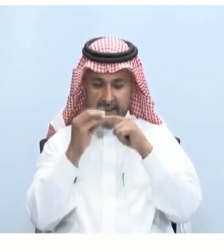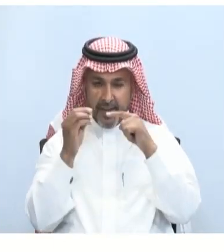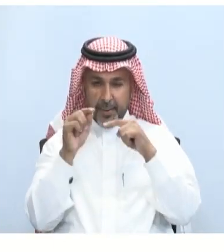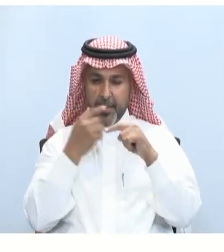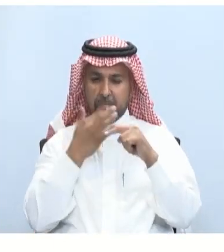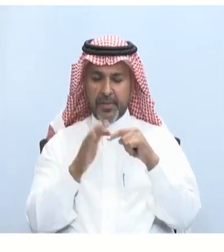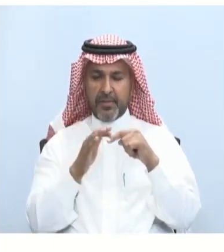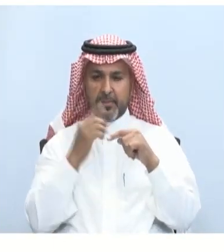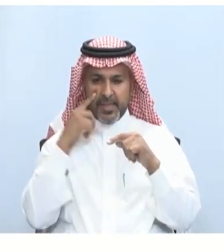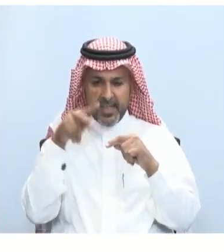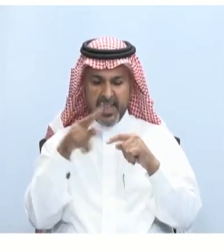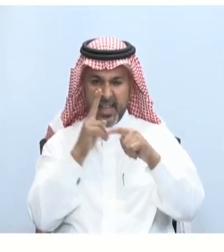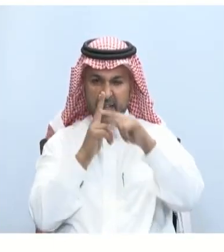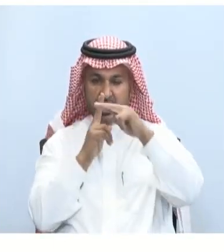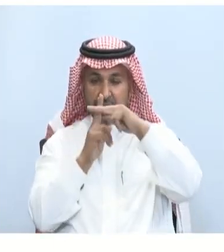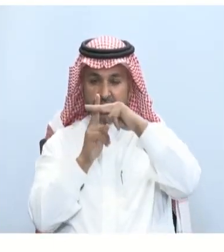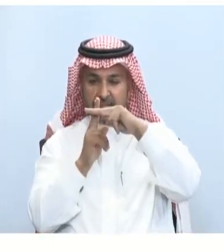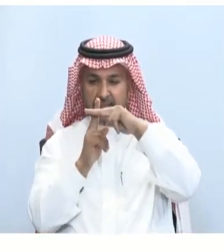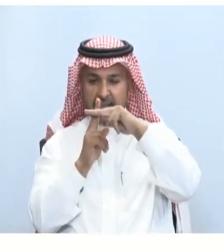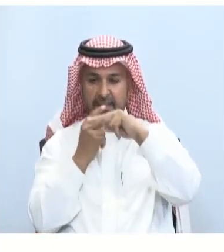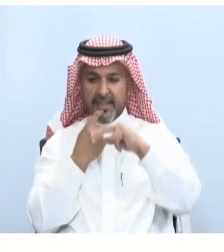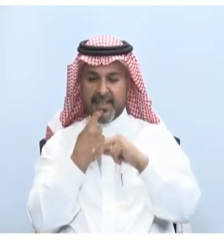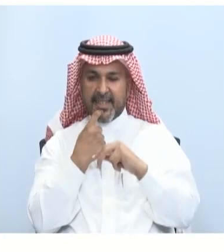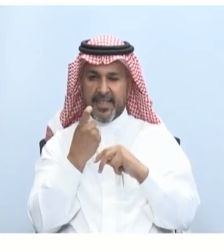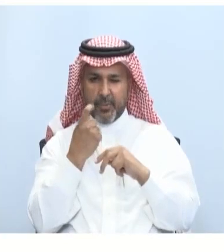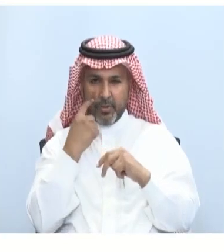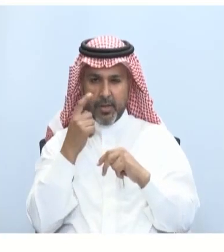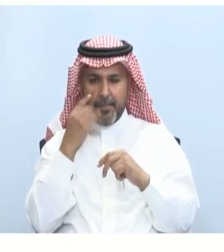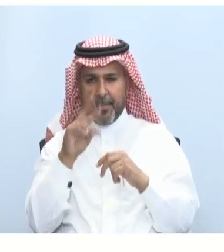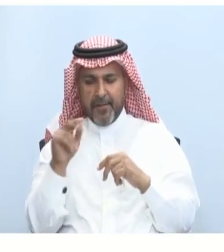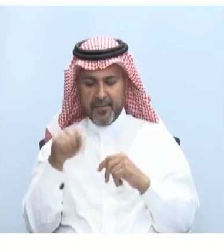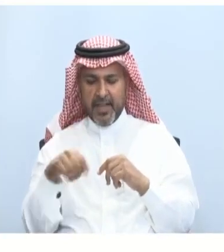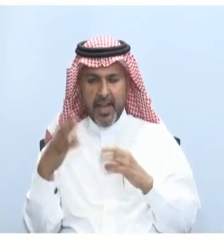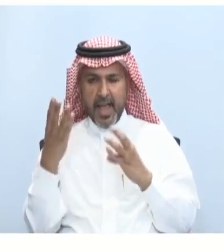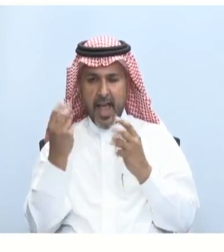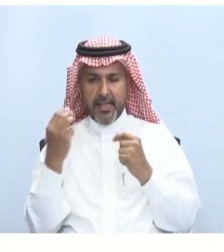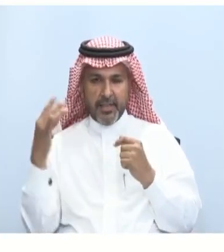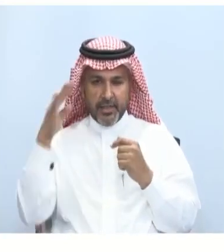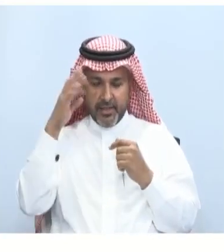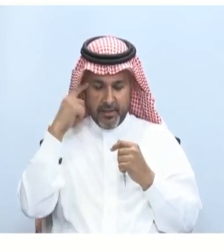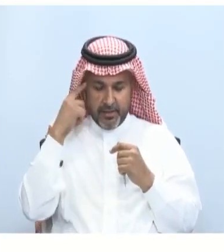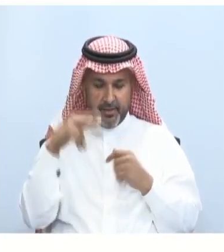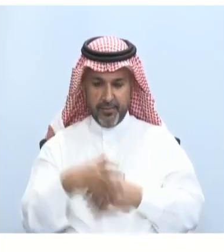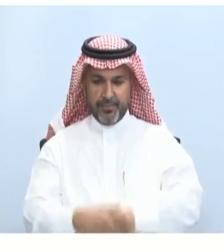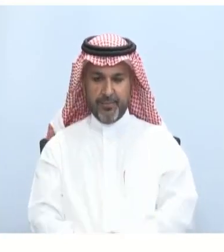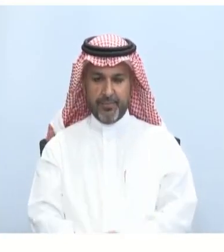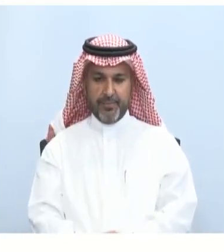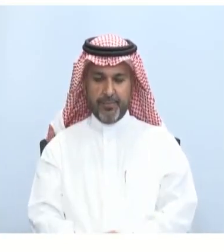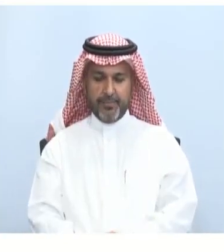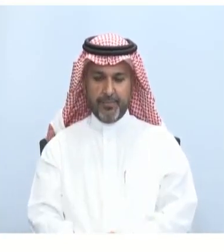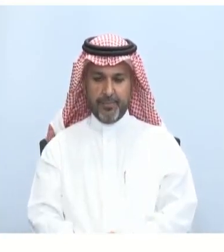صار جامع هنا اليوم راح نكمل حل المعادله في سابق كنا نوقف ونقول ليس لها حل